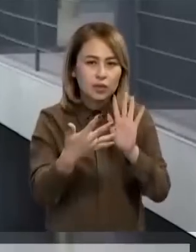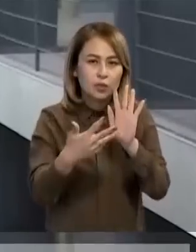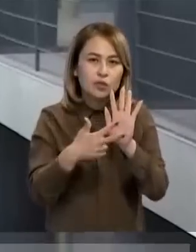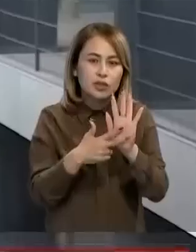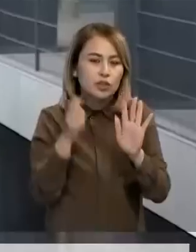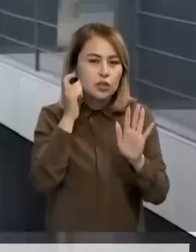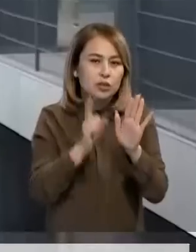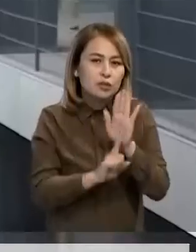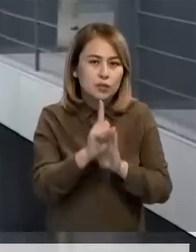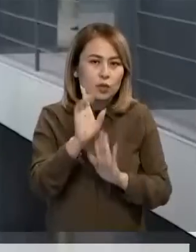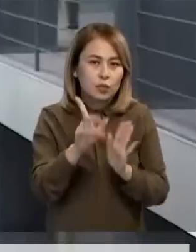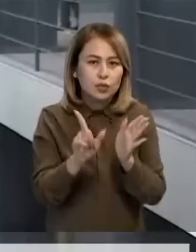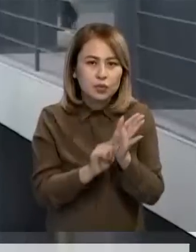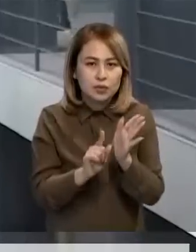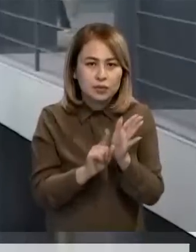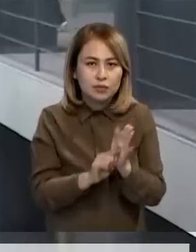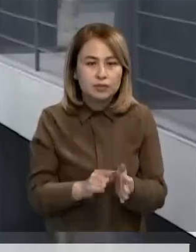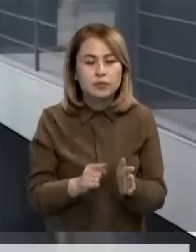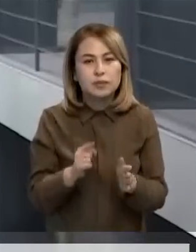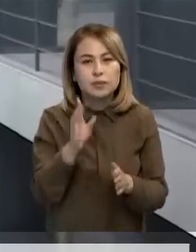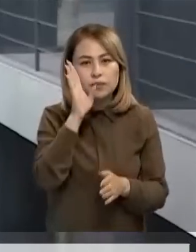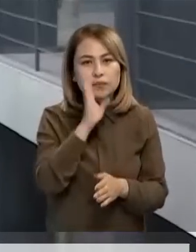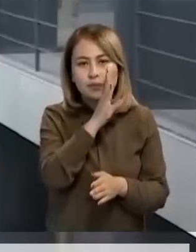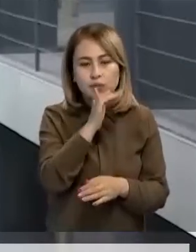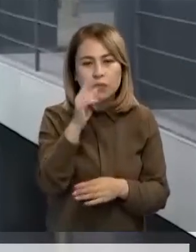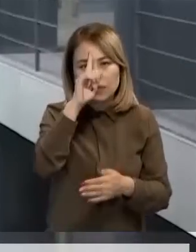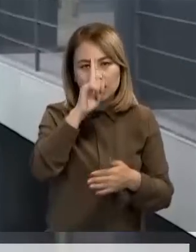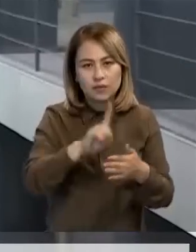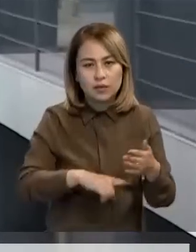жастан бастап шығатын болады. Аналардың